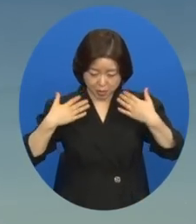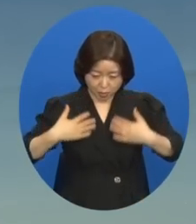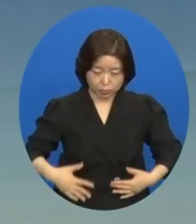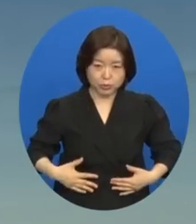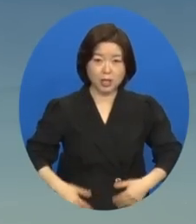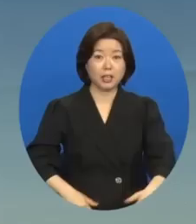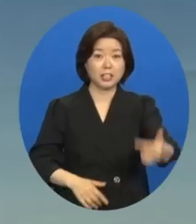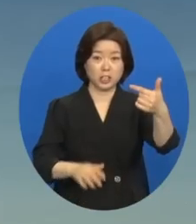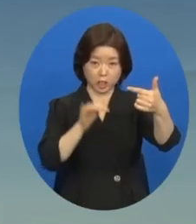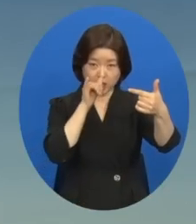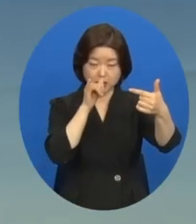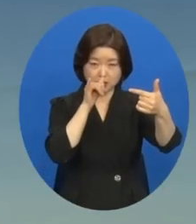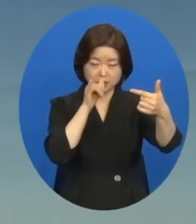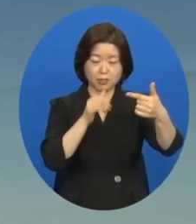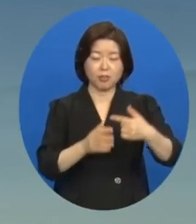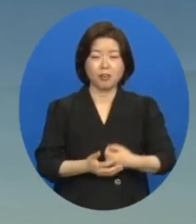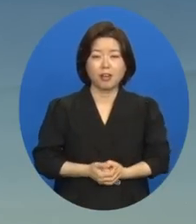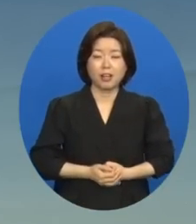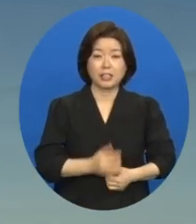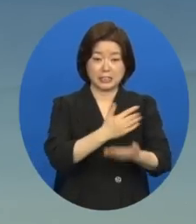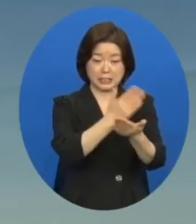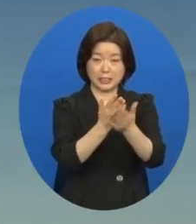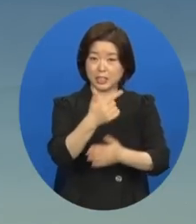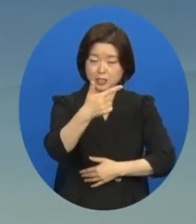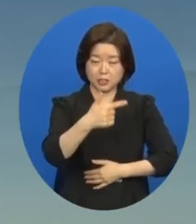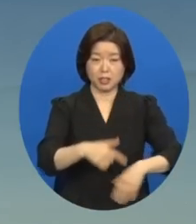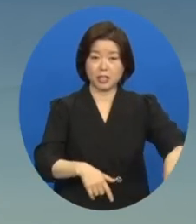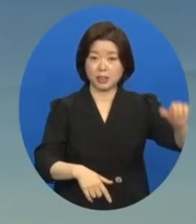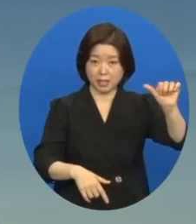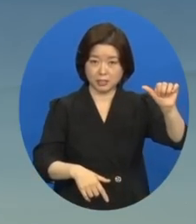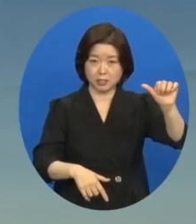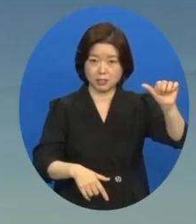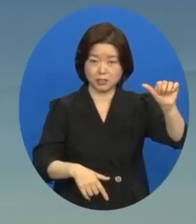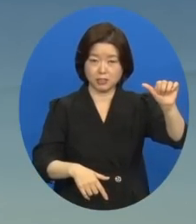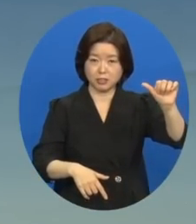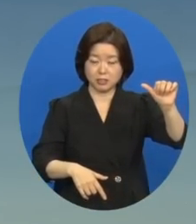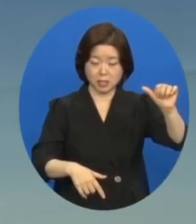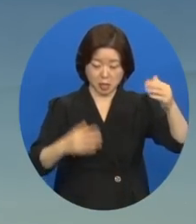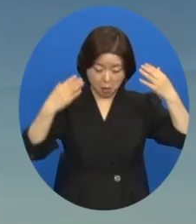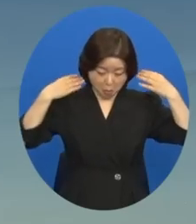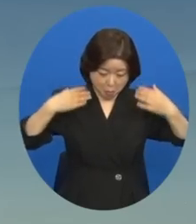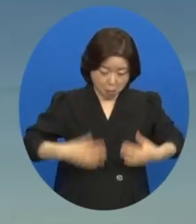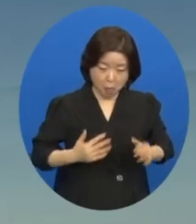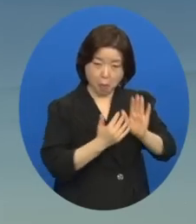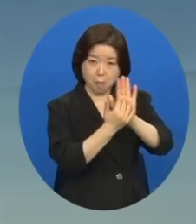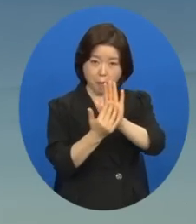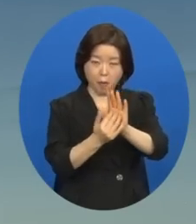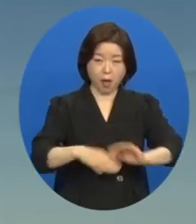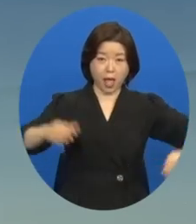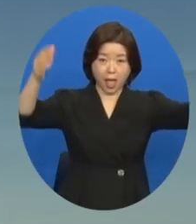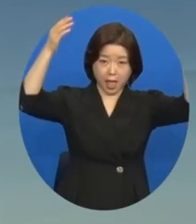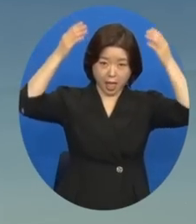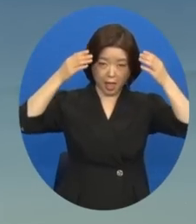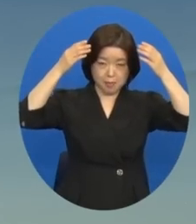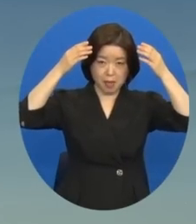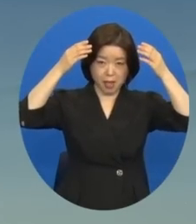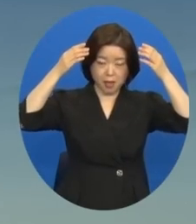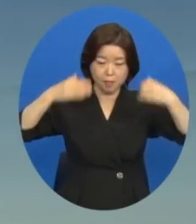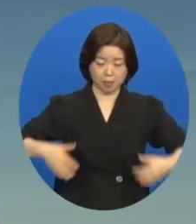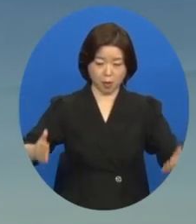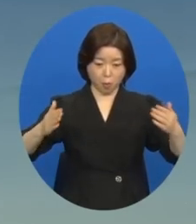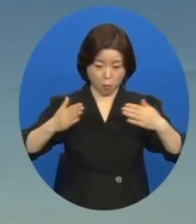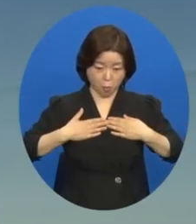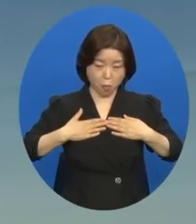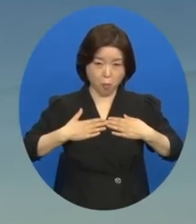가지가 있는데, 이 여섯 가지 중에 다섯 가지는 방어구입니다. 헬멧,